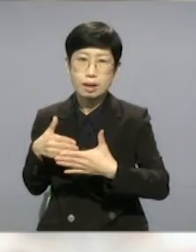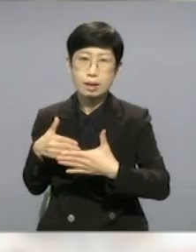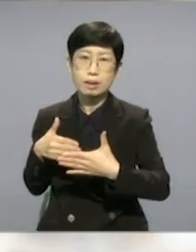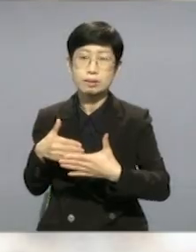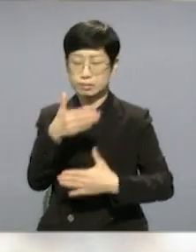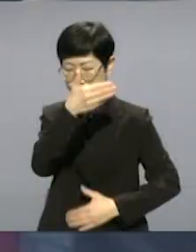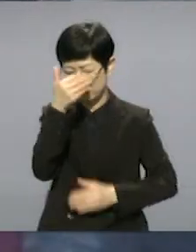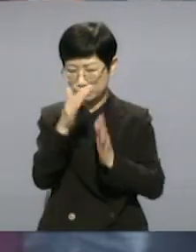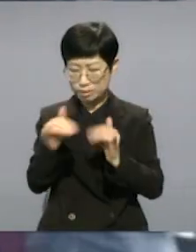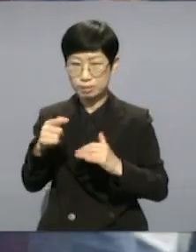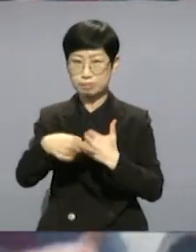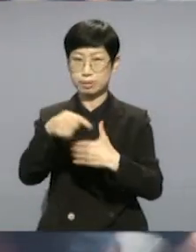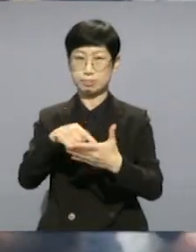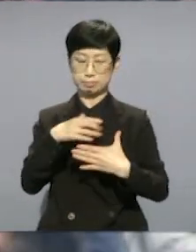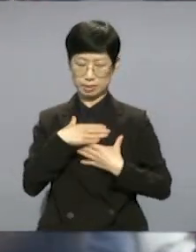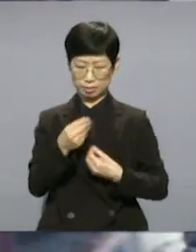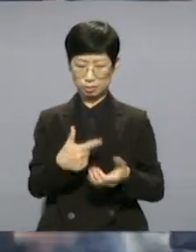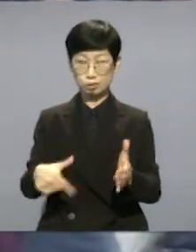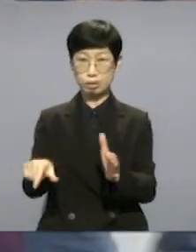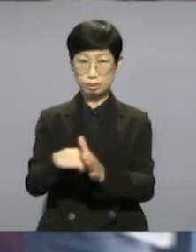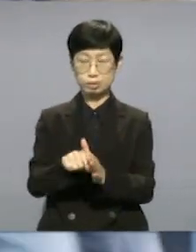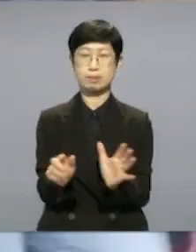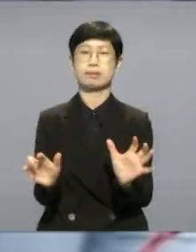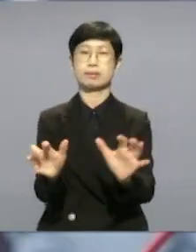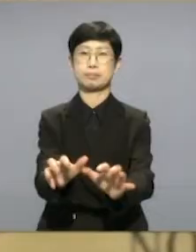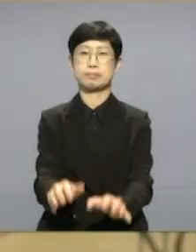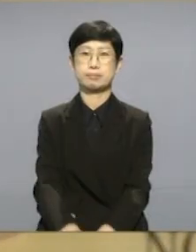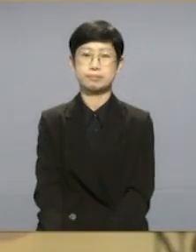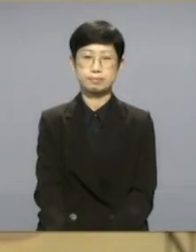안정을 찾기 위해 종교 사원으로 몰려든 겁니다.